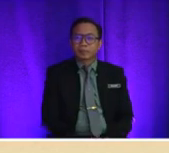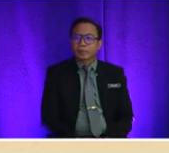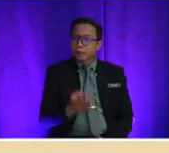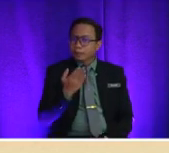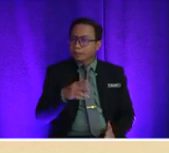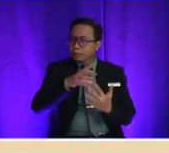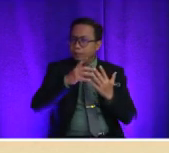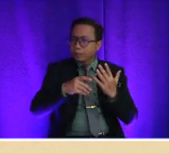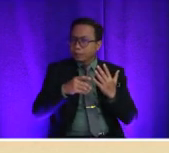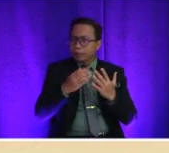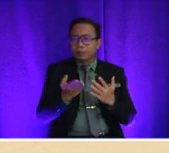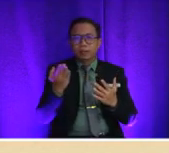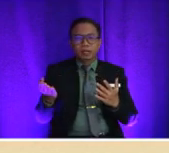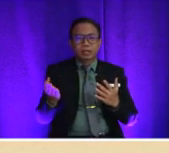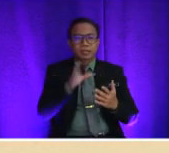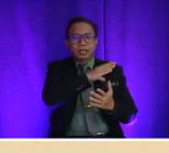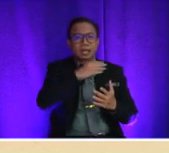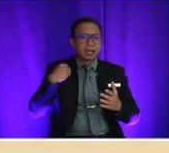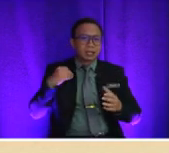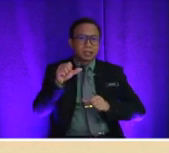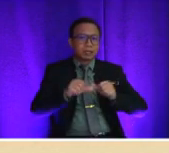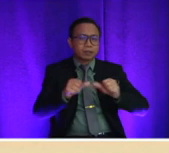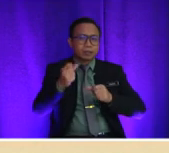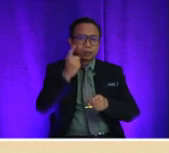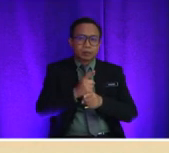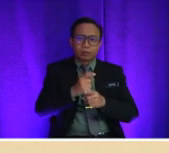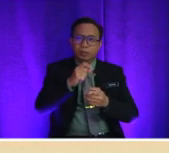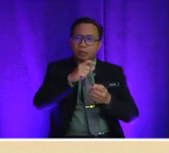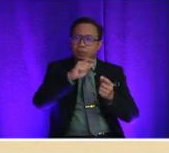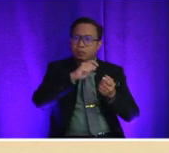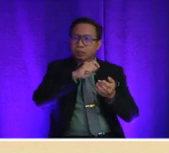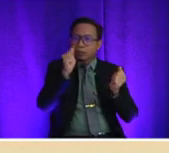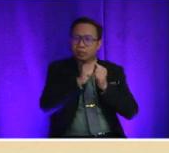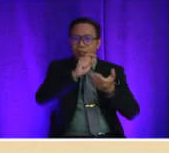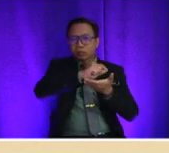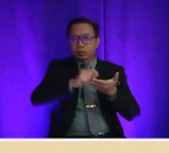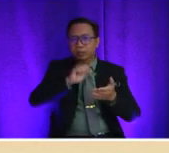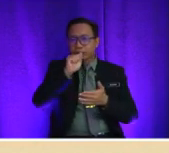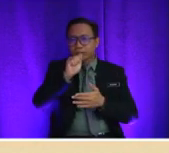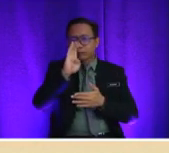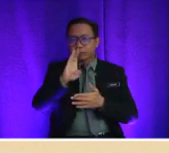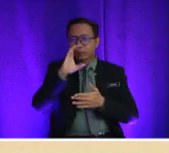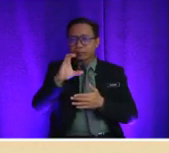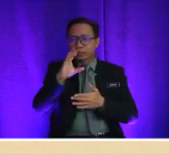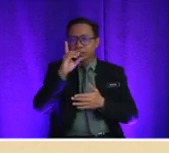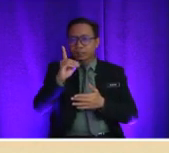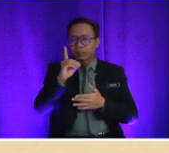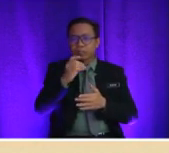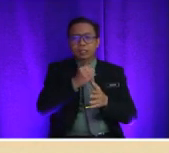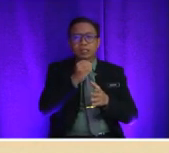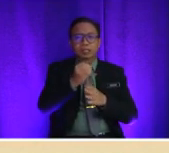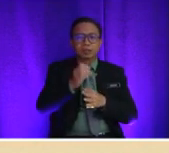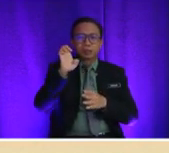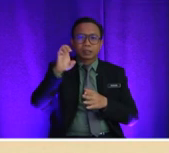ATV pembiakan yang betul dengan menulis ABC atau abcd atau